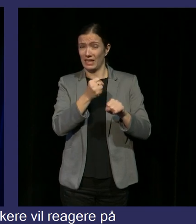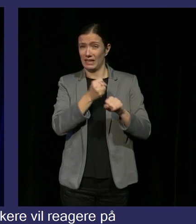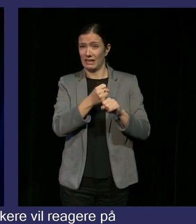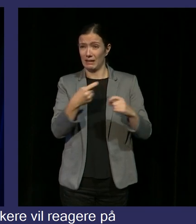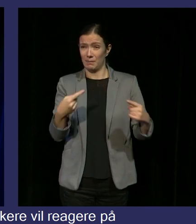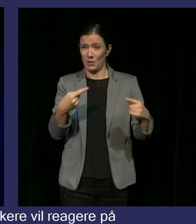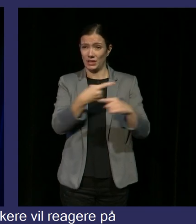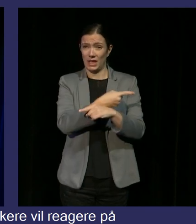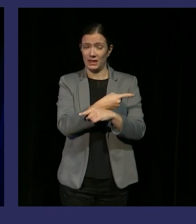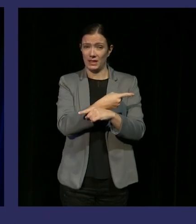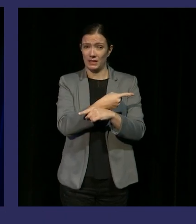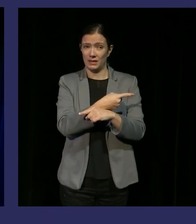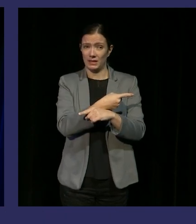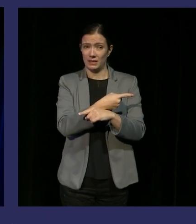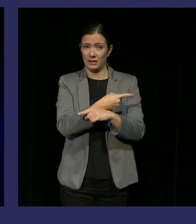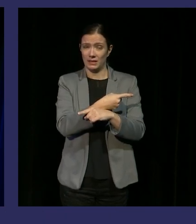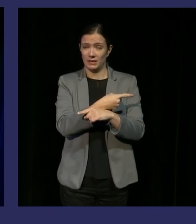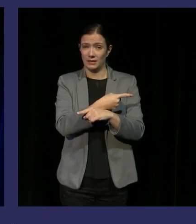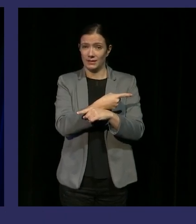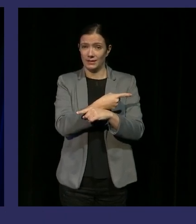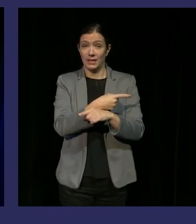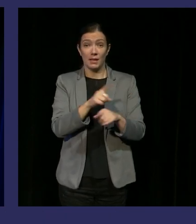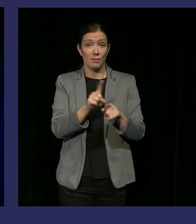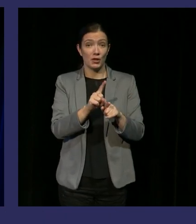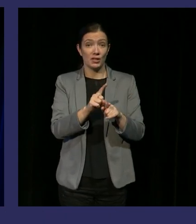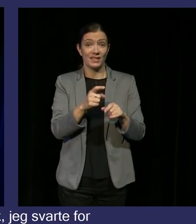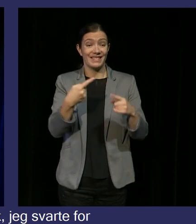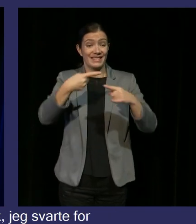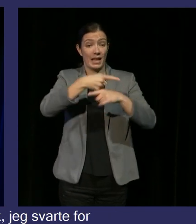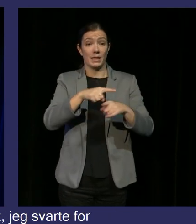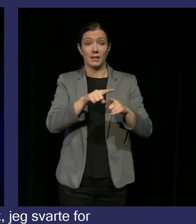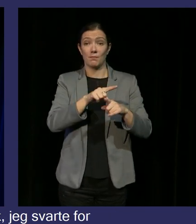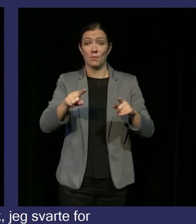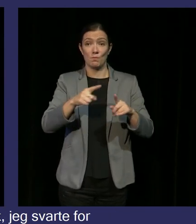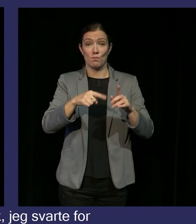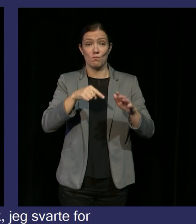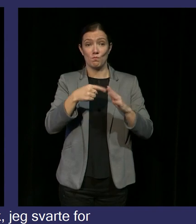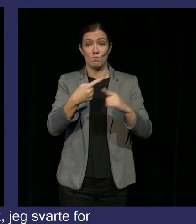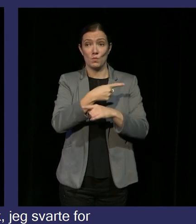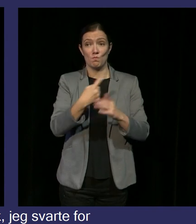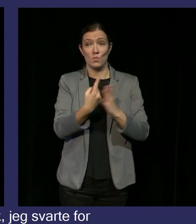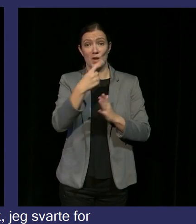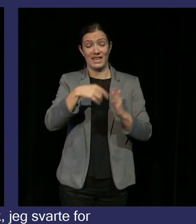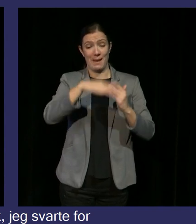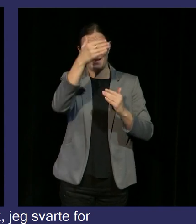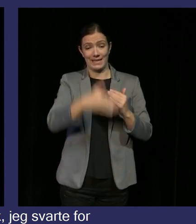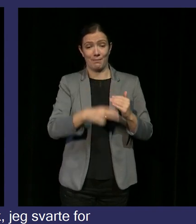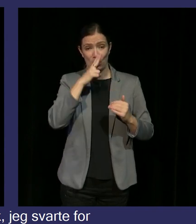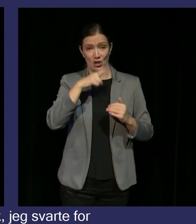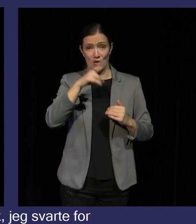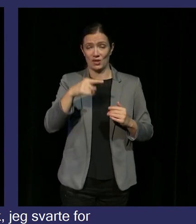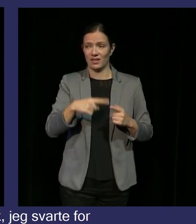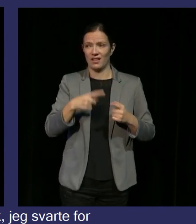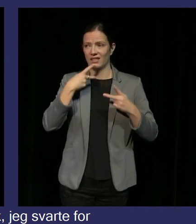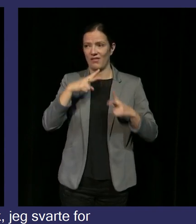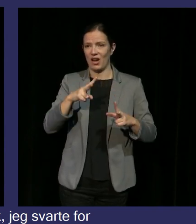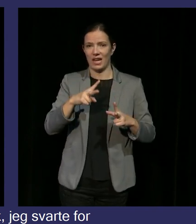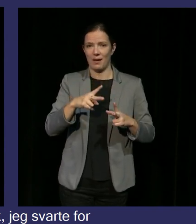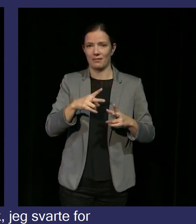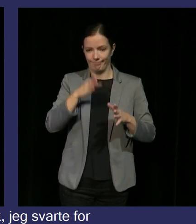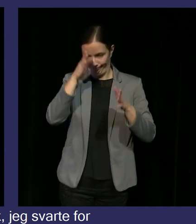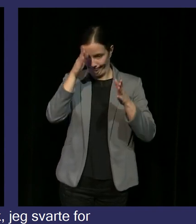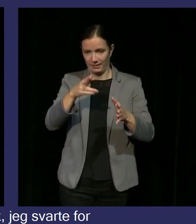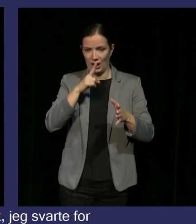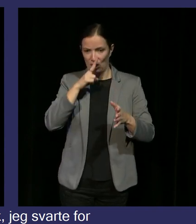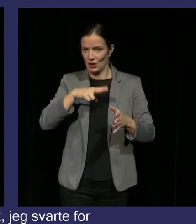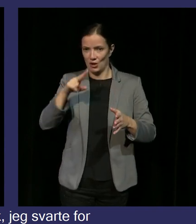helt omvendt? At man nettopp, altså at den burde være på nynorsk, rett og slett? Nå svarte jeg ikke spesifikt for nynorsk. Nei, ok, greit.